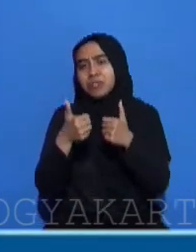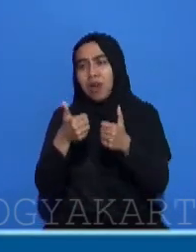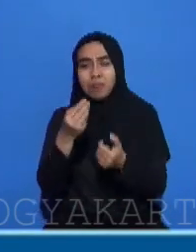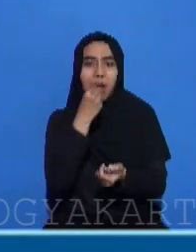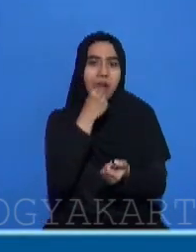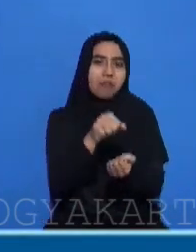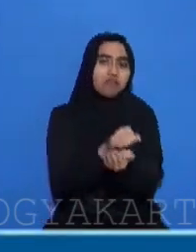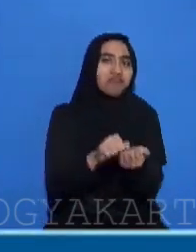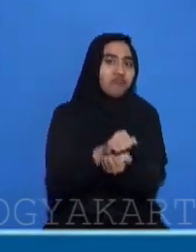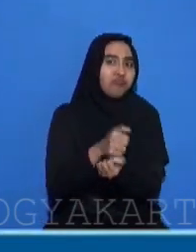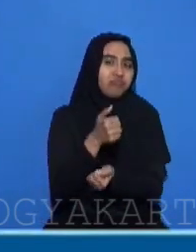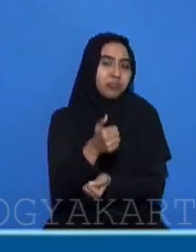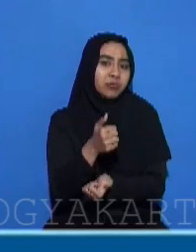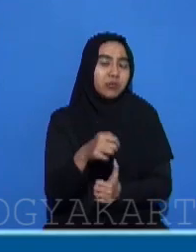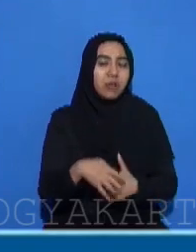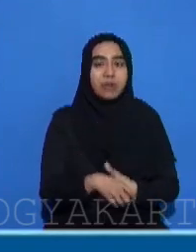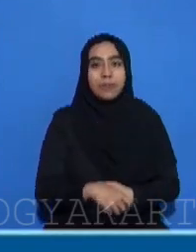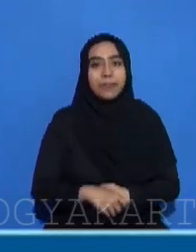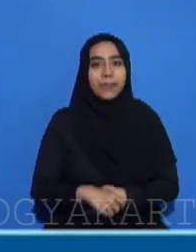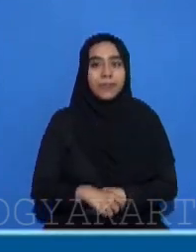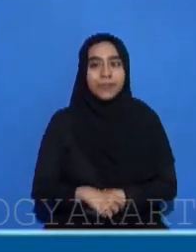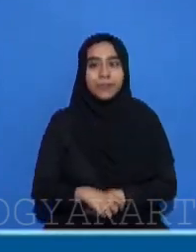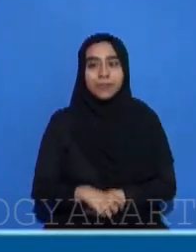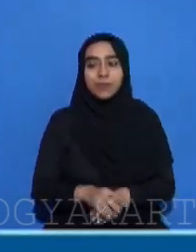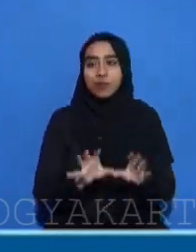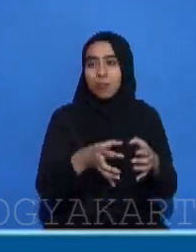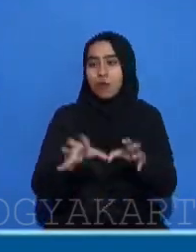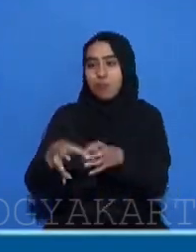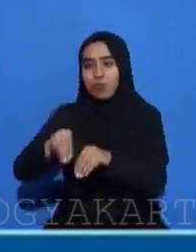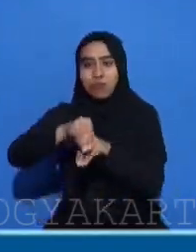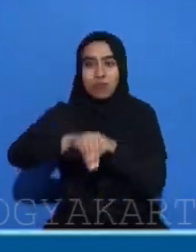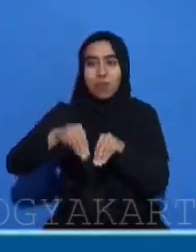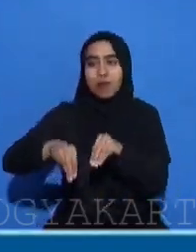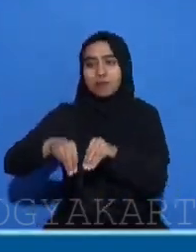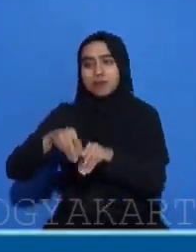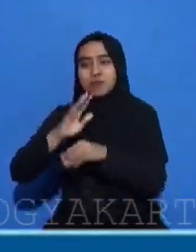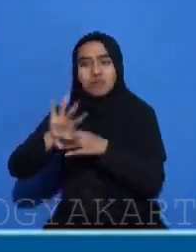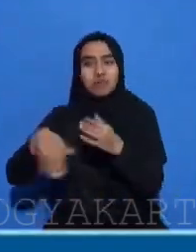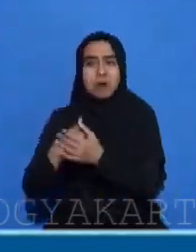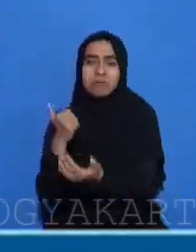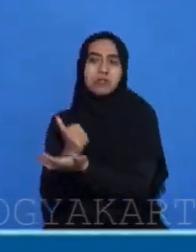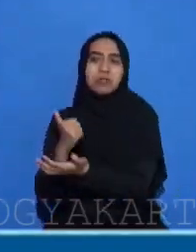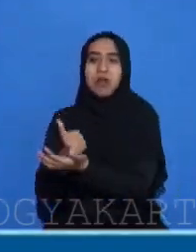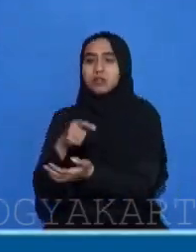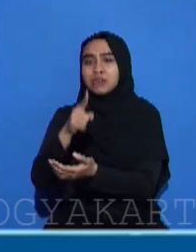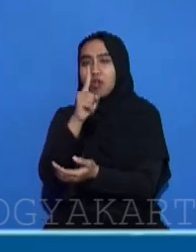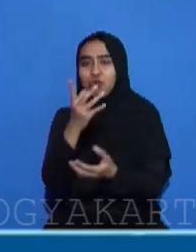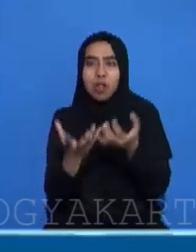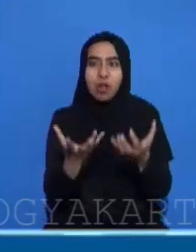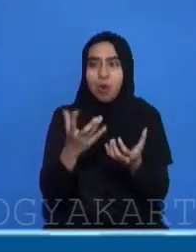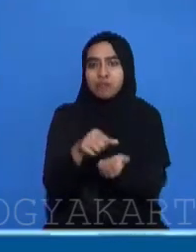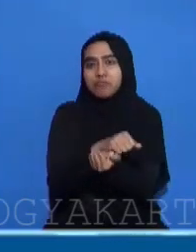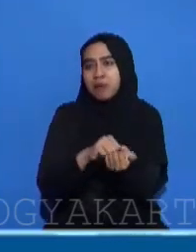koyonipun kanyata pakan menika dipun sate dumateng kadang tani ingkang betahaken. Saben setunggal kilogram pakan menika dipun